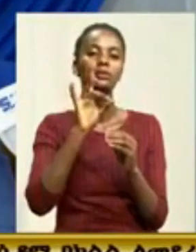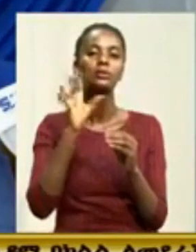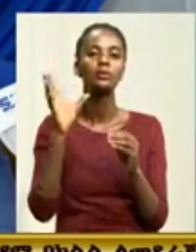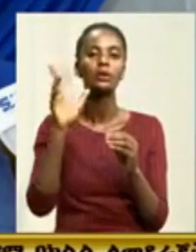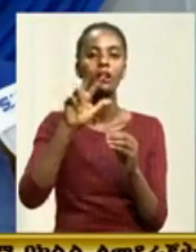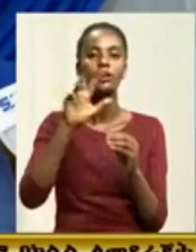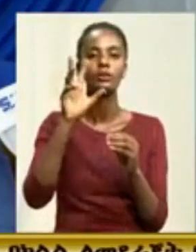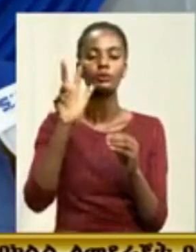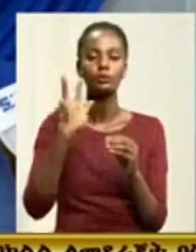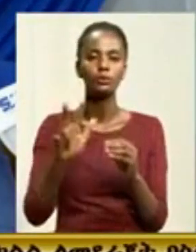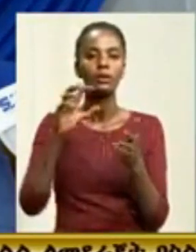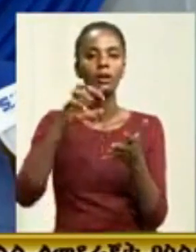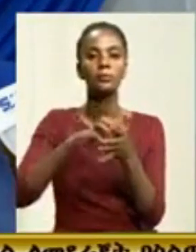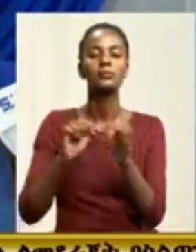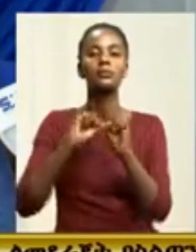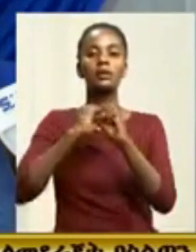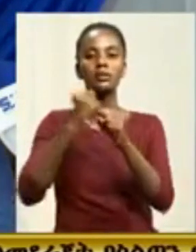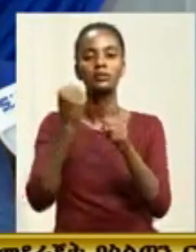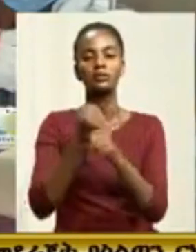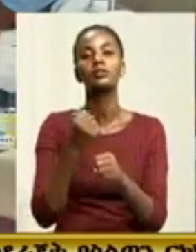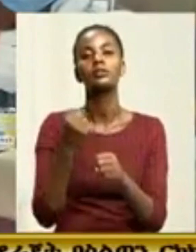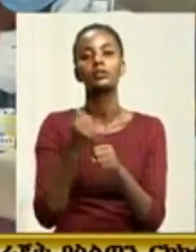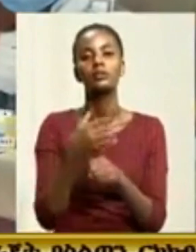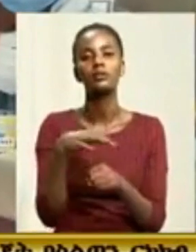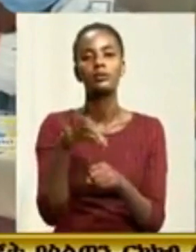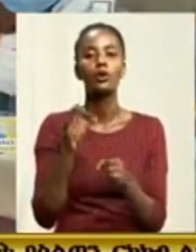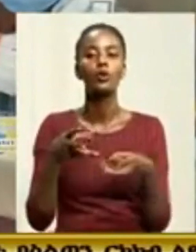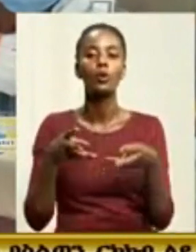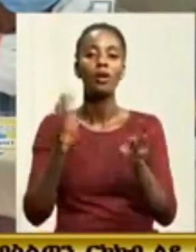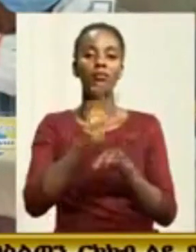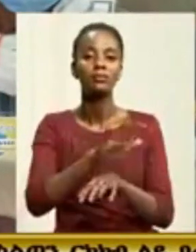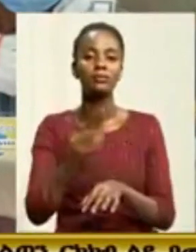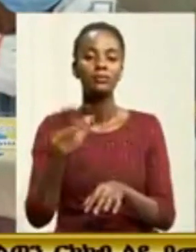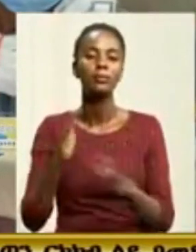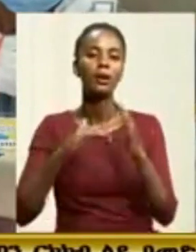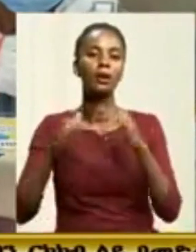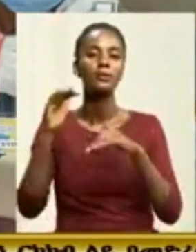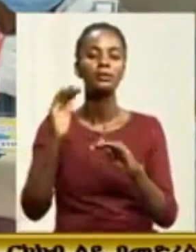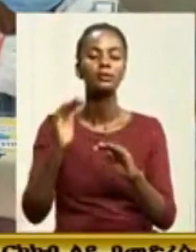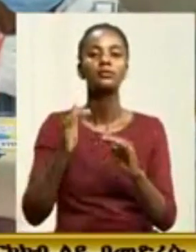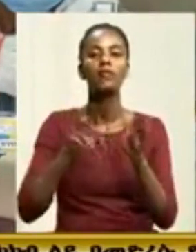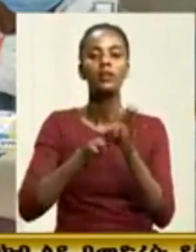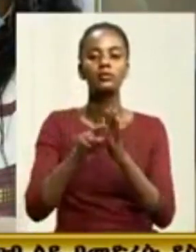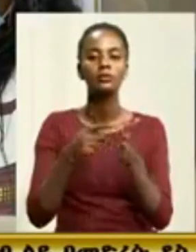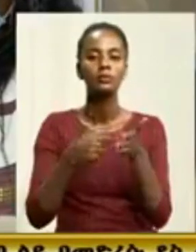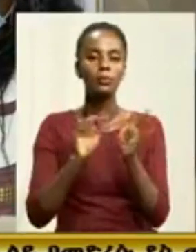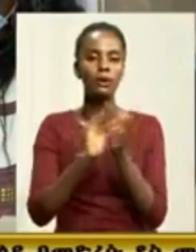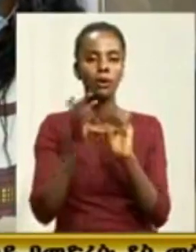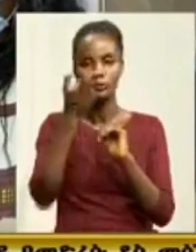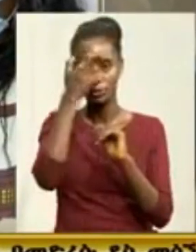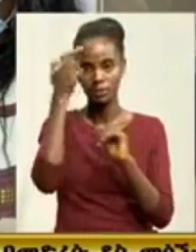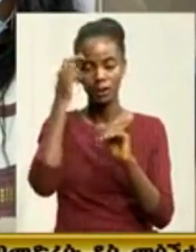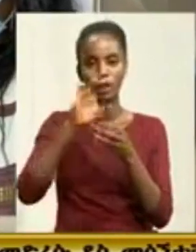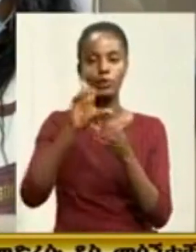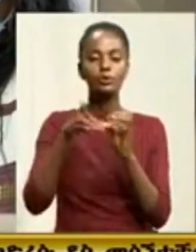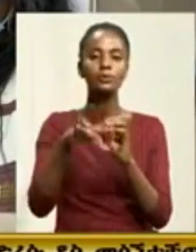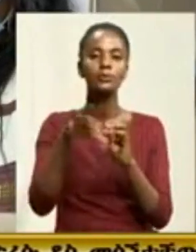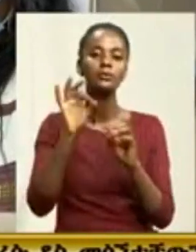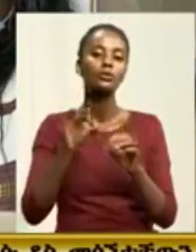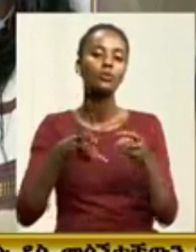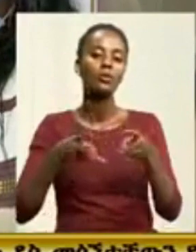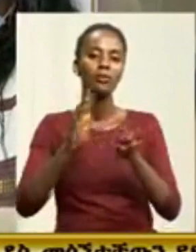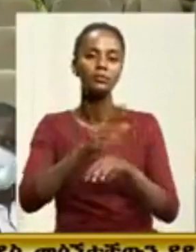883 ገበያዎች ላይ የመከላከል ስራ እየተሰራ ይገኛል። የጎዳና ተዳዳሪዎች በይበልጥ ለቫይረሱ ተጋላጭ በመሆናቸው ምክንያት በክልሉ የሚገኙ